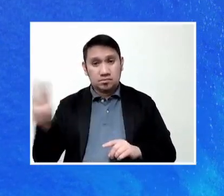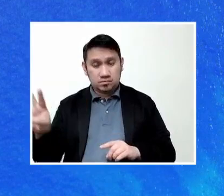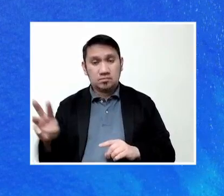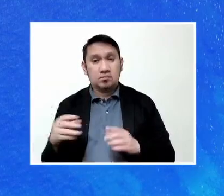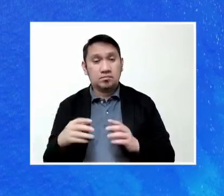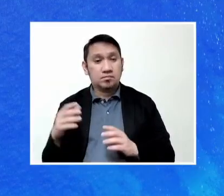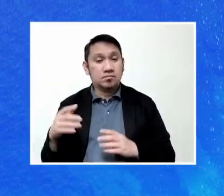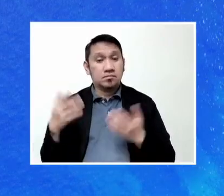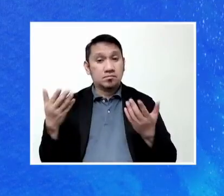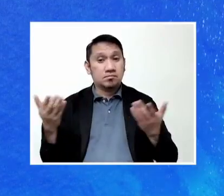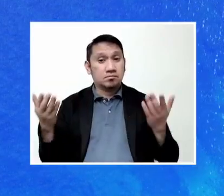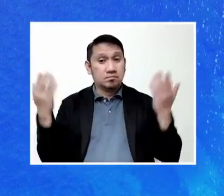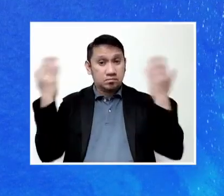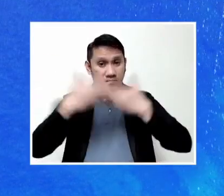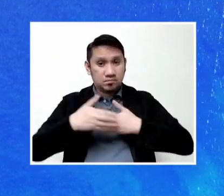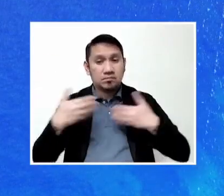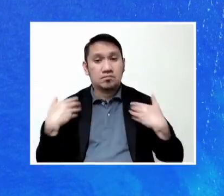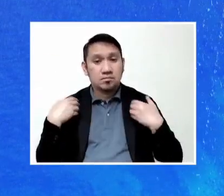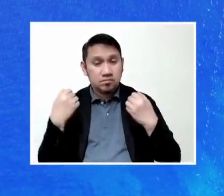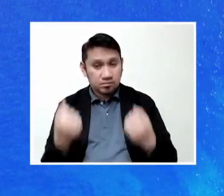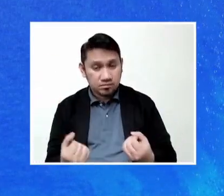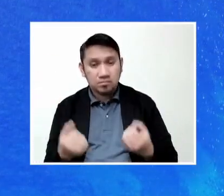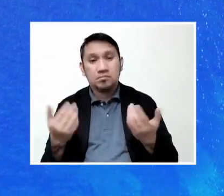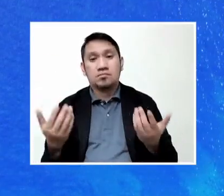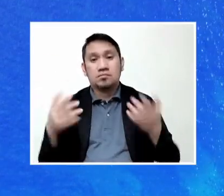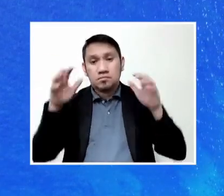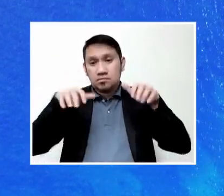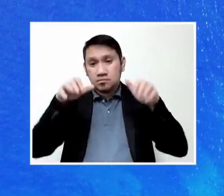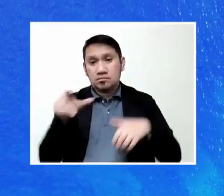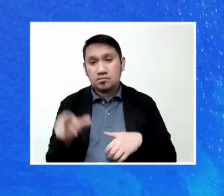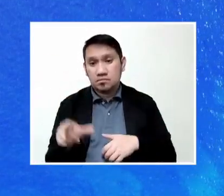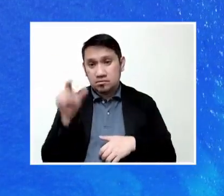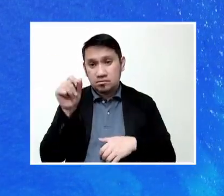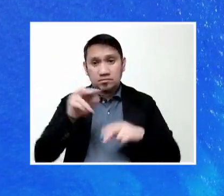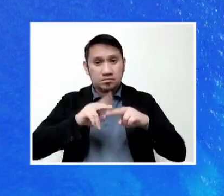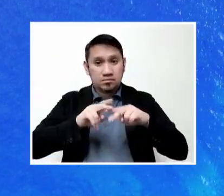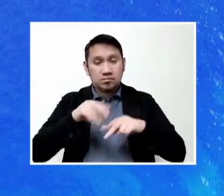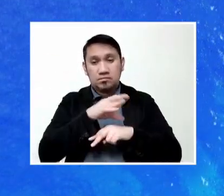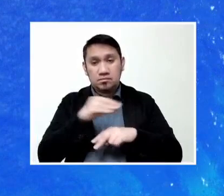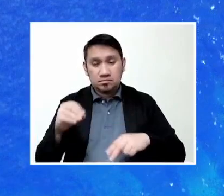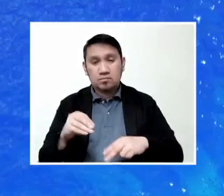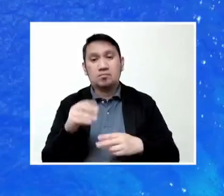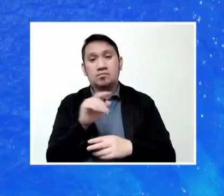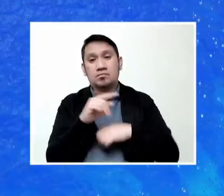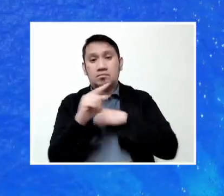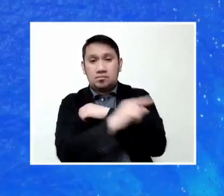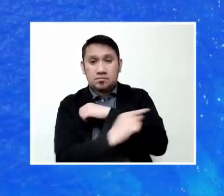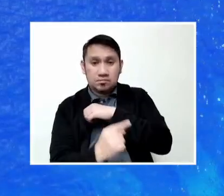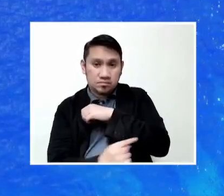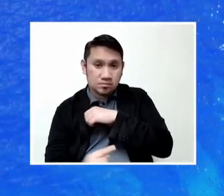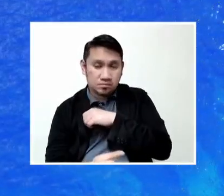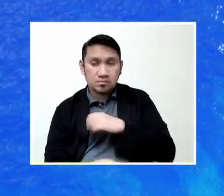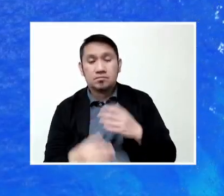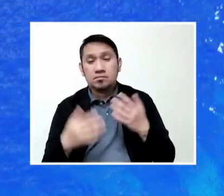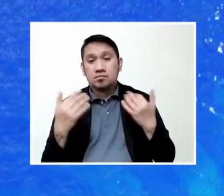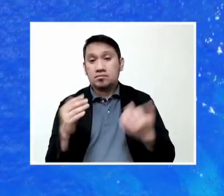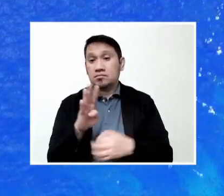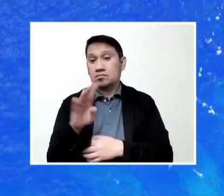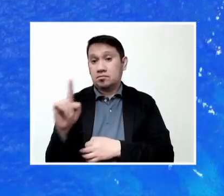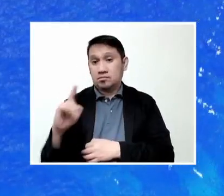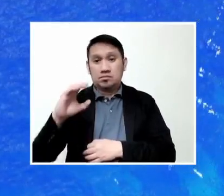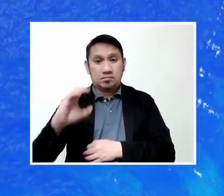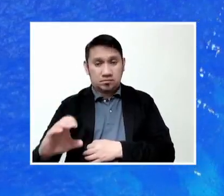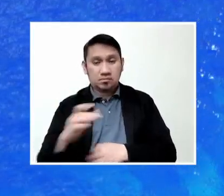ulan sa Tarlac at may ulan din sa may Pangasinan at Zambales. Papalo sa 41 degrees Celsius ang damang init bukas